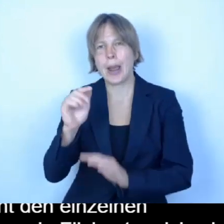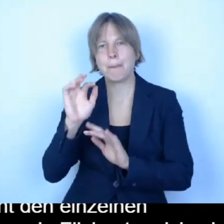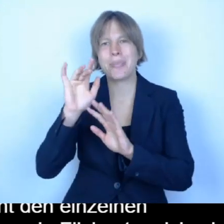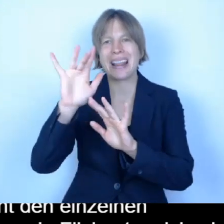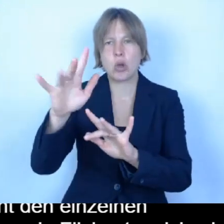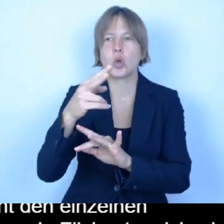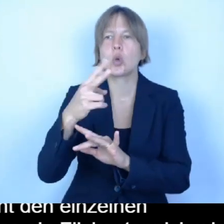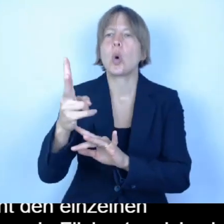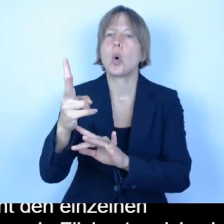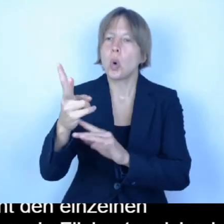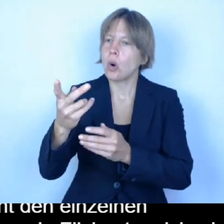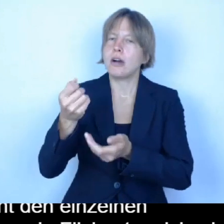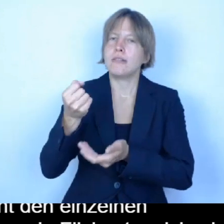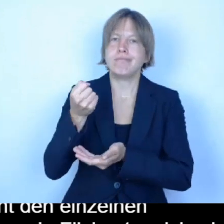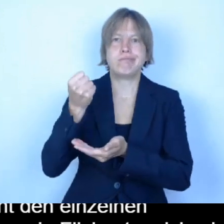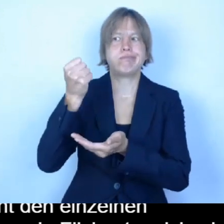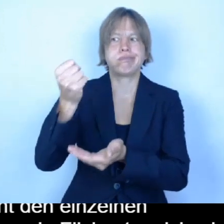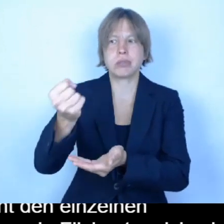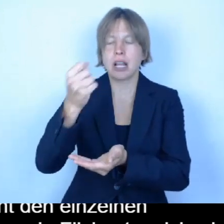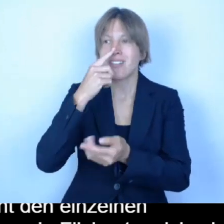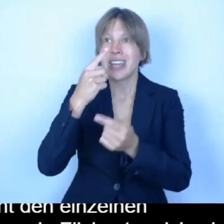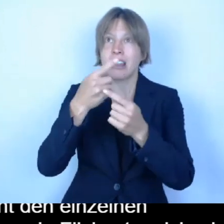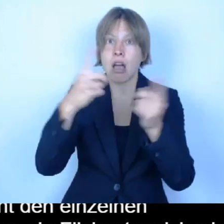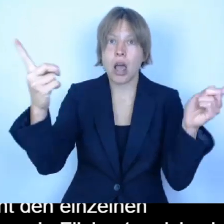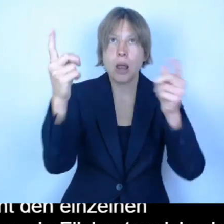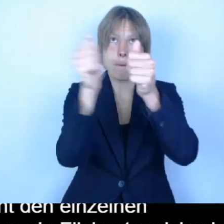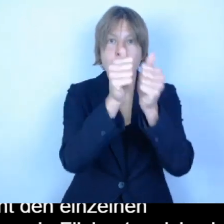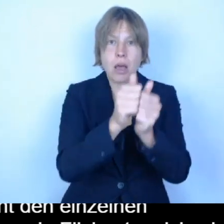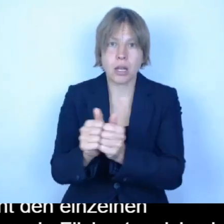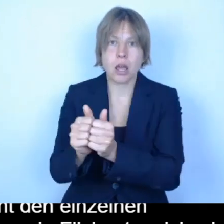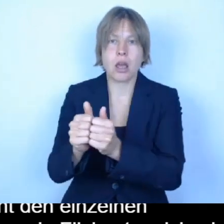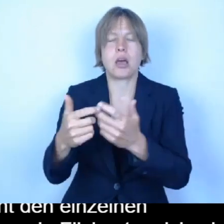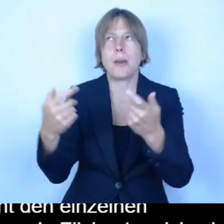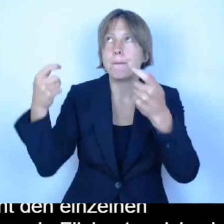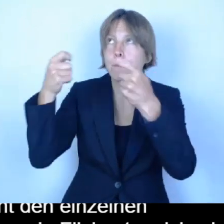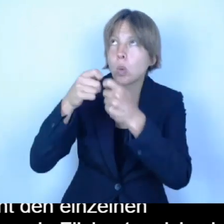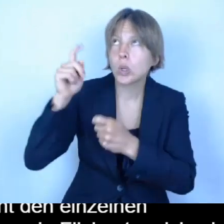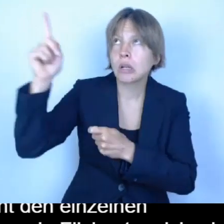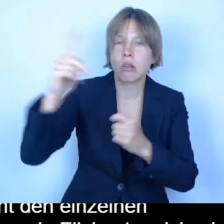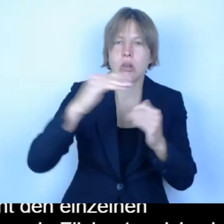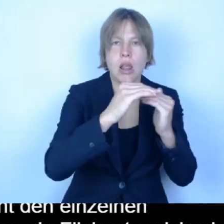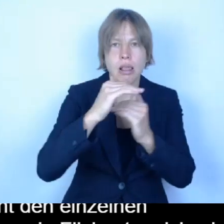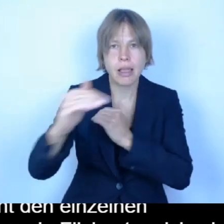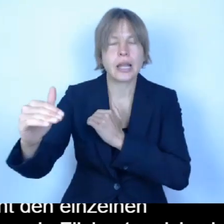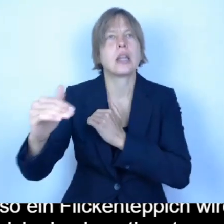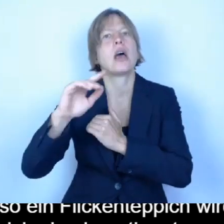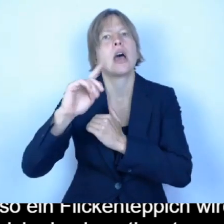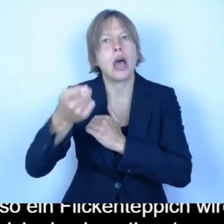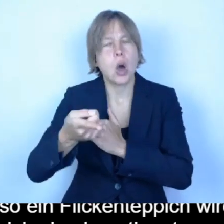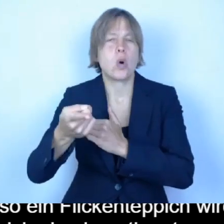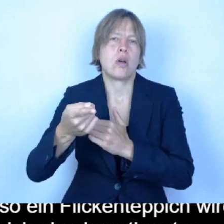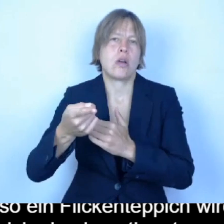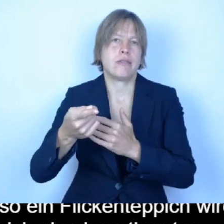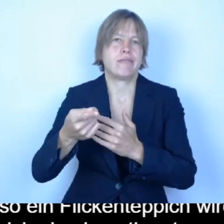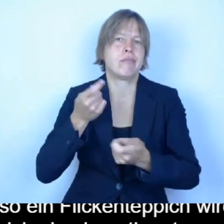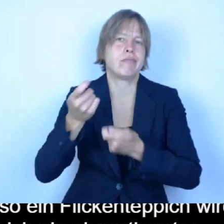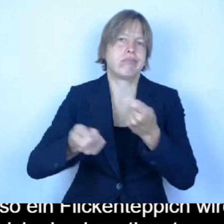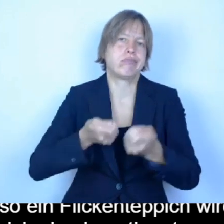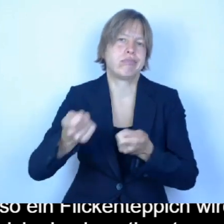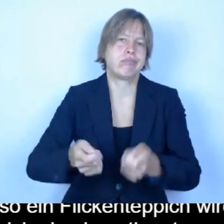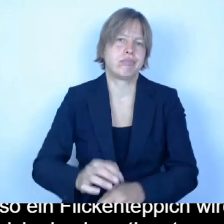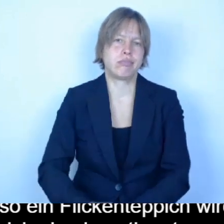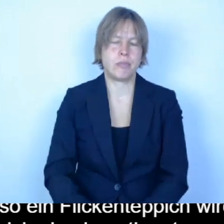Damit können wir bei bereits angelaufenen Filmproduktionen, die bereits am Entstehen sind, die aber Corona-bedingte Ausfälle